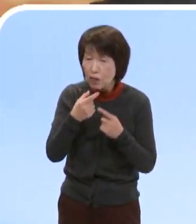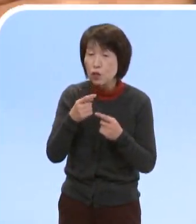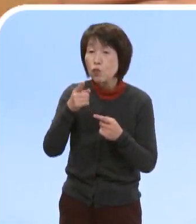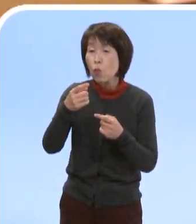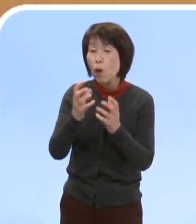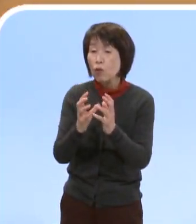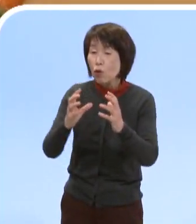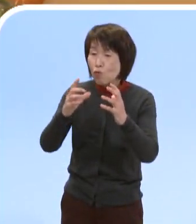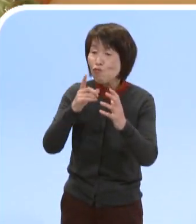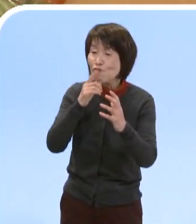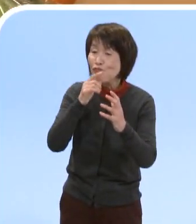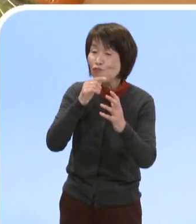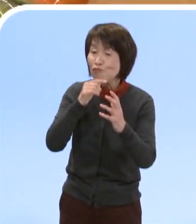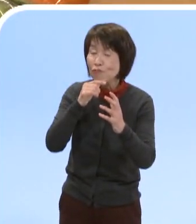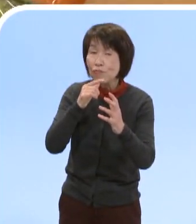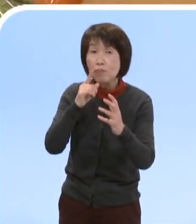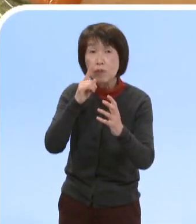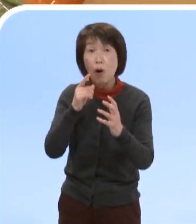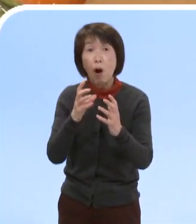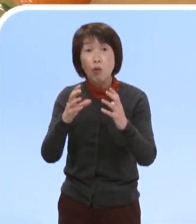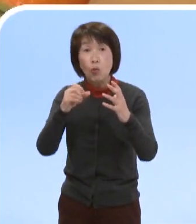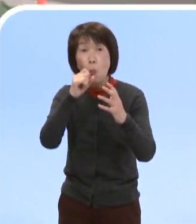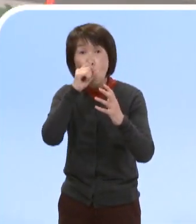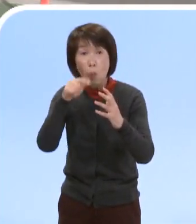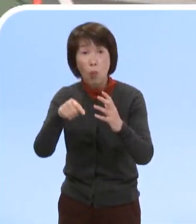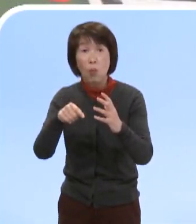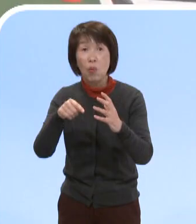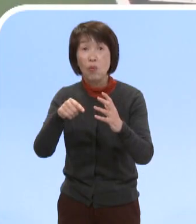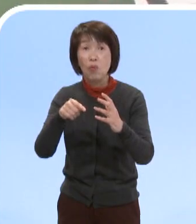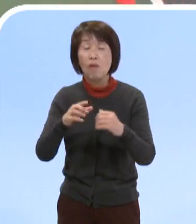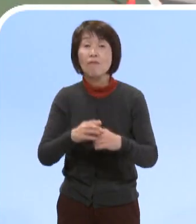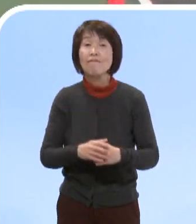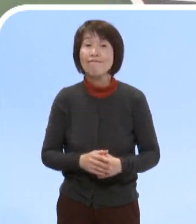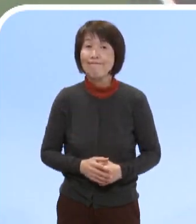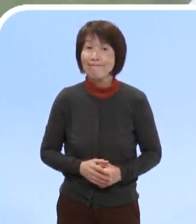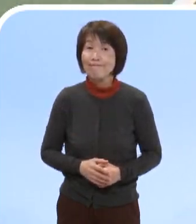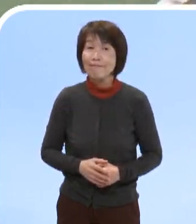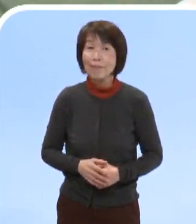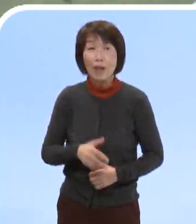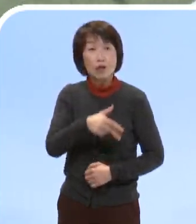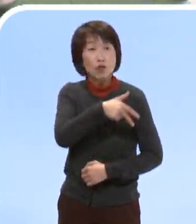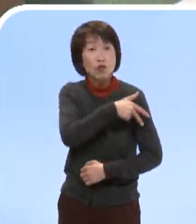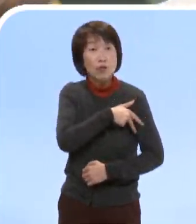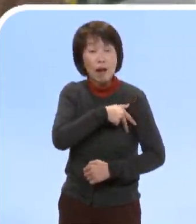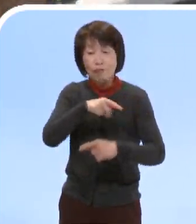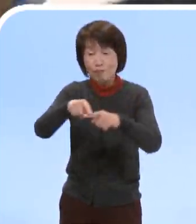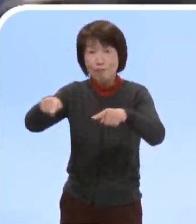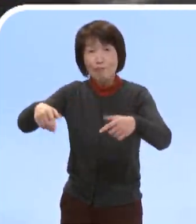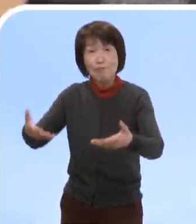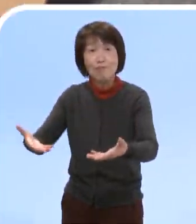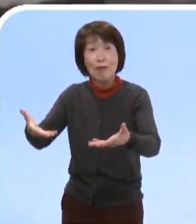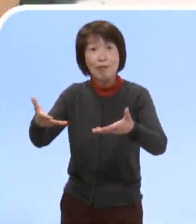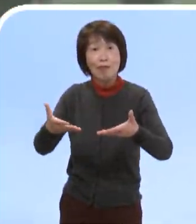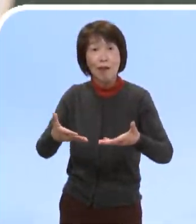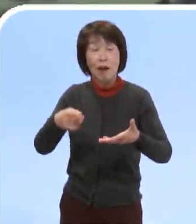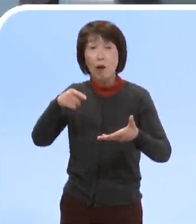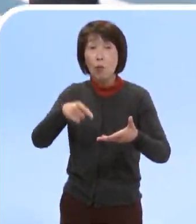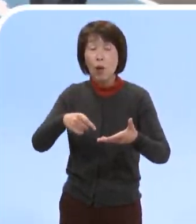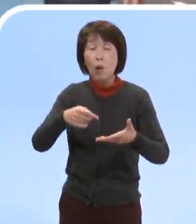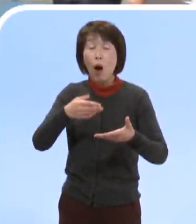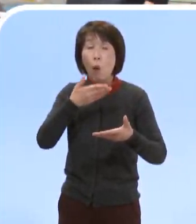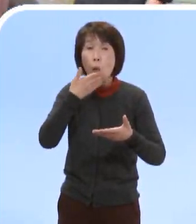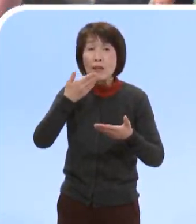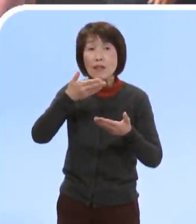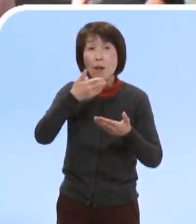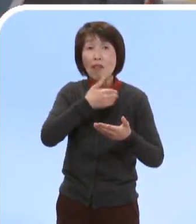はなかなかね、いいお野菜。 スタッフが受け取ったのは、賞味期限に関する社内規定を